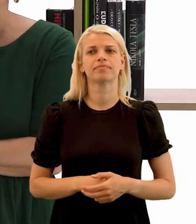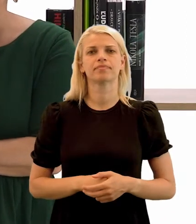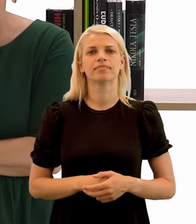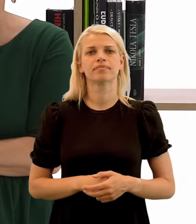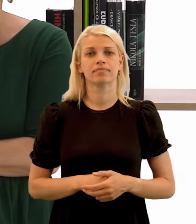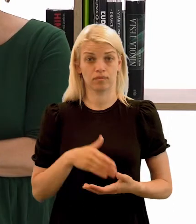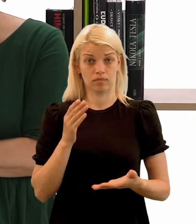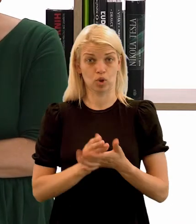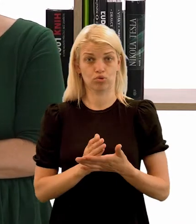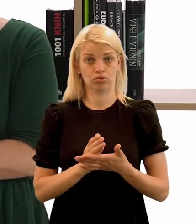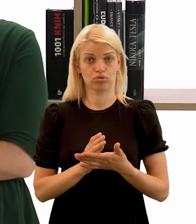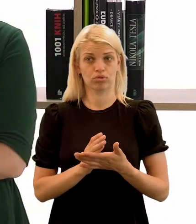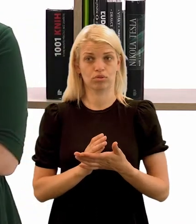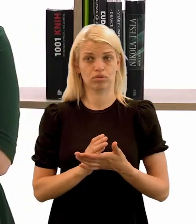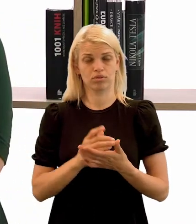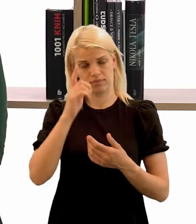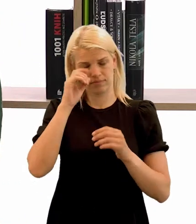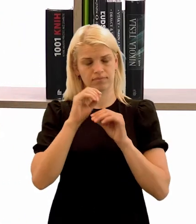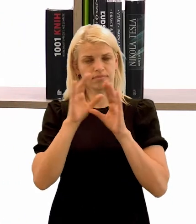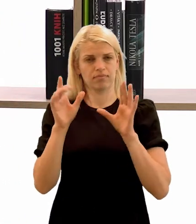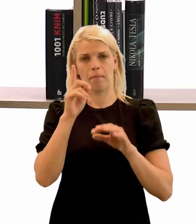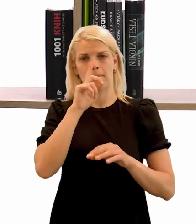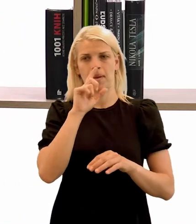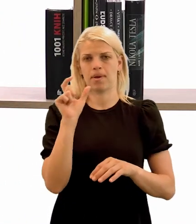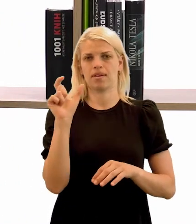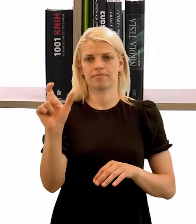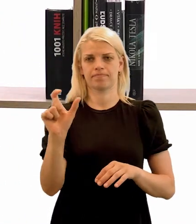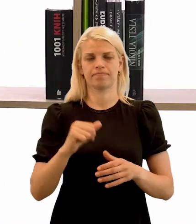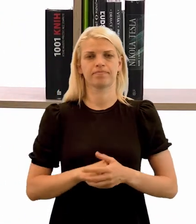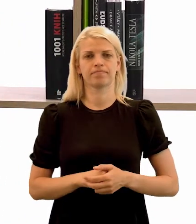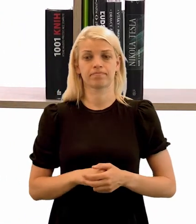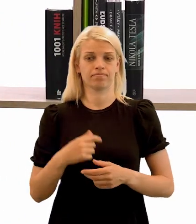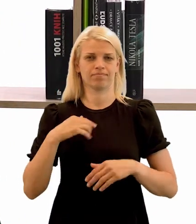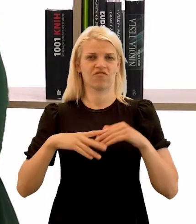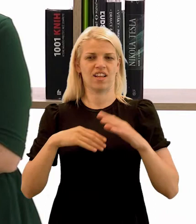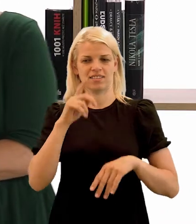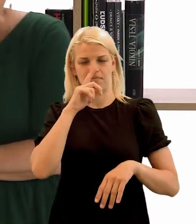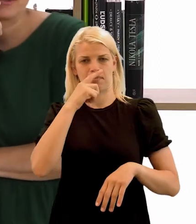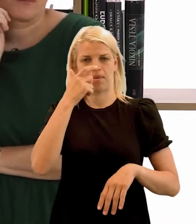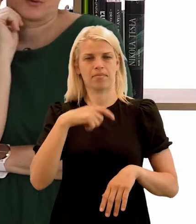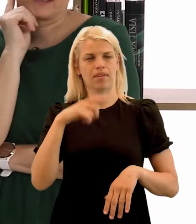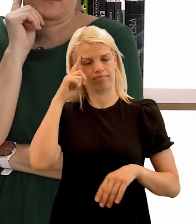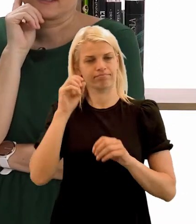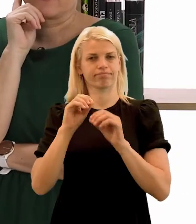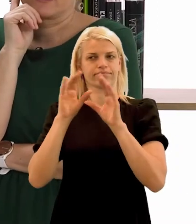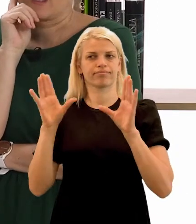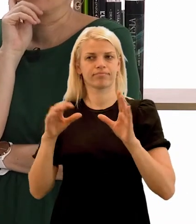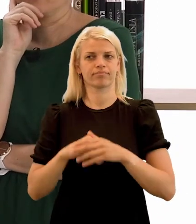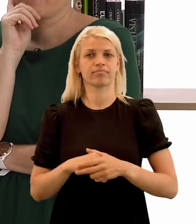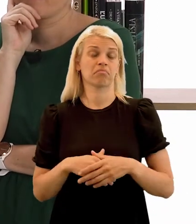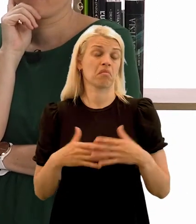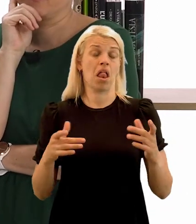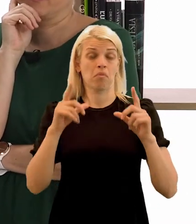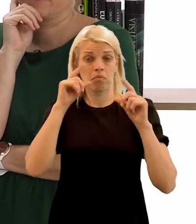Máte? Máte predstavu mama. Každý si predstaví svoju maminu. Ak si zatvoríte oči a môžete si predstaviť aj